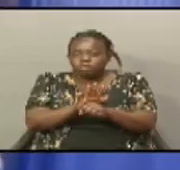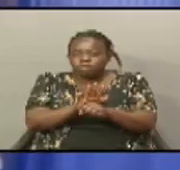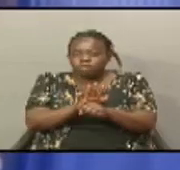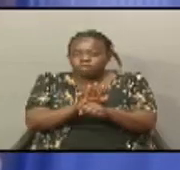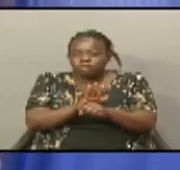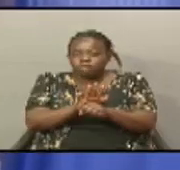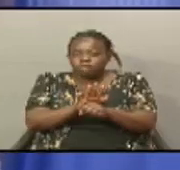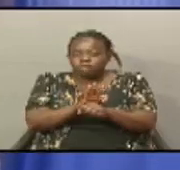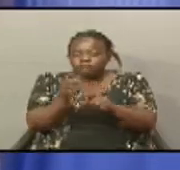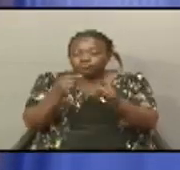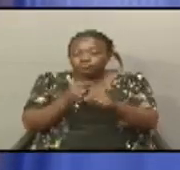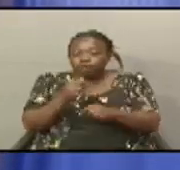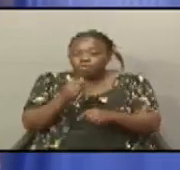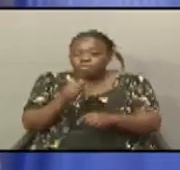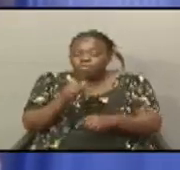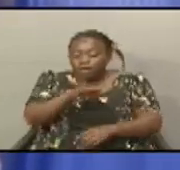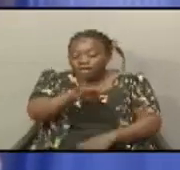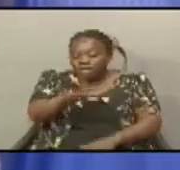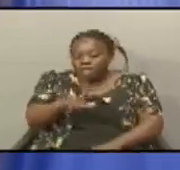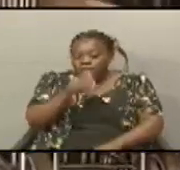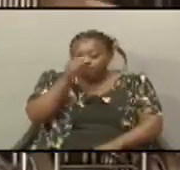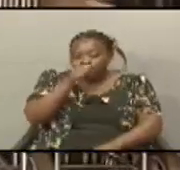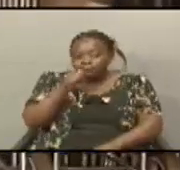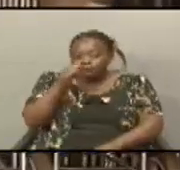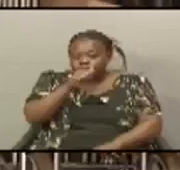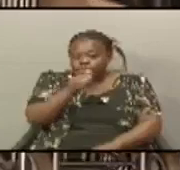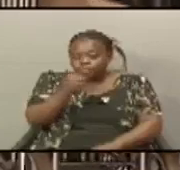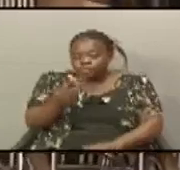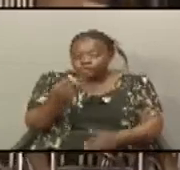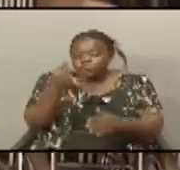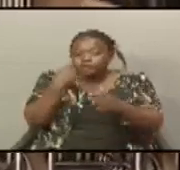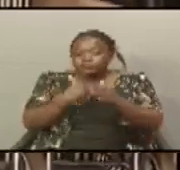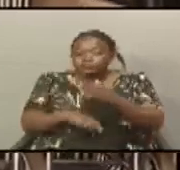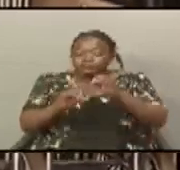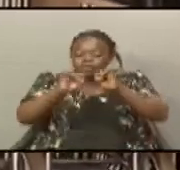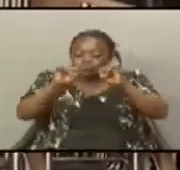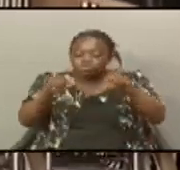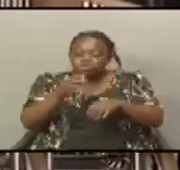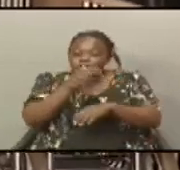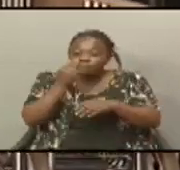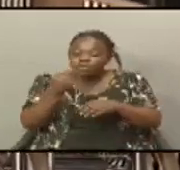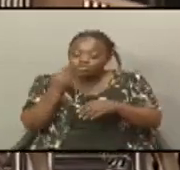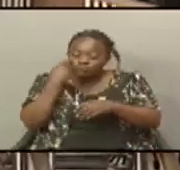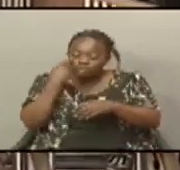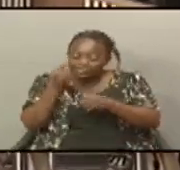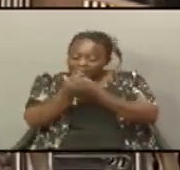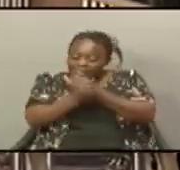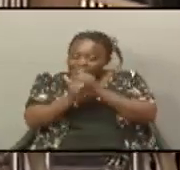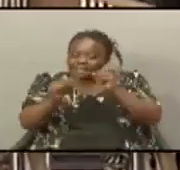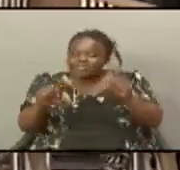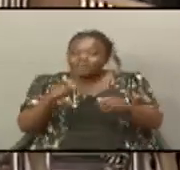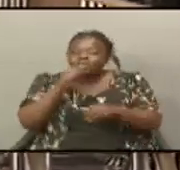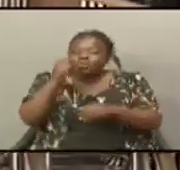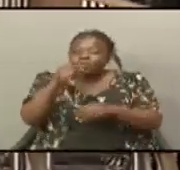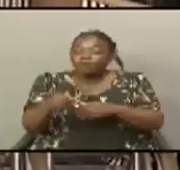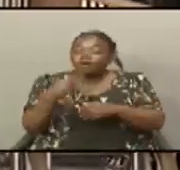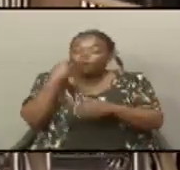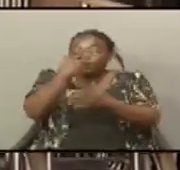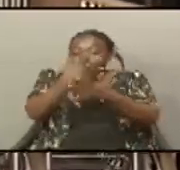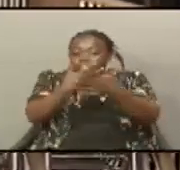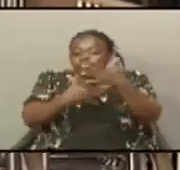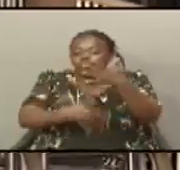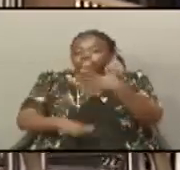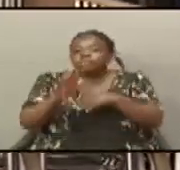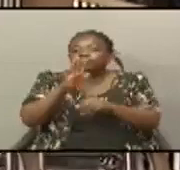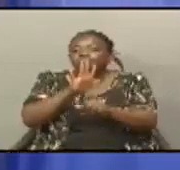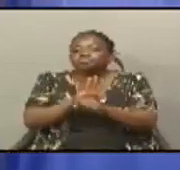mu bitundu ebyo by'ekyama omusajja bwe baasala. Bagamba nti bakoze bazingirye okulaba nga bataasa Sseguyi yabadde ava mu musaayi